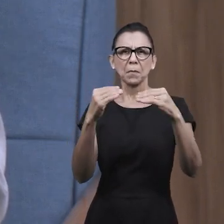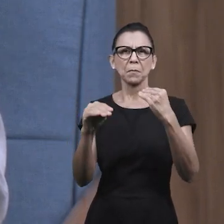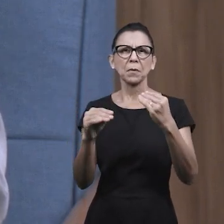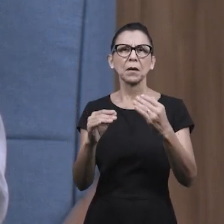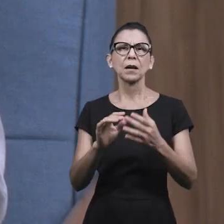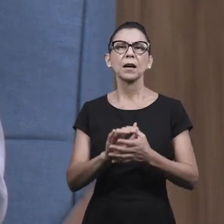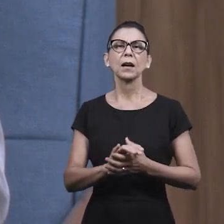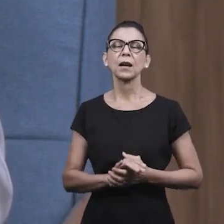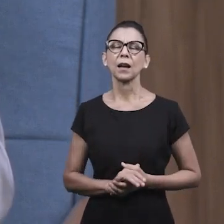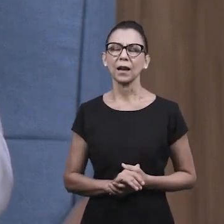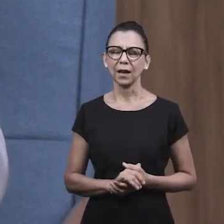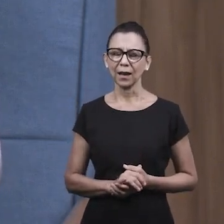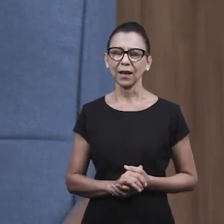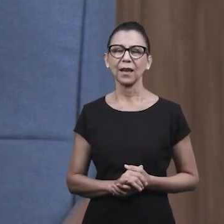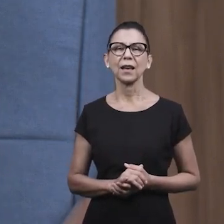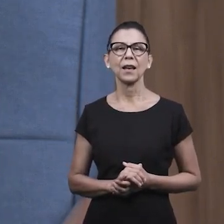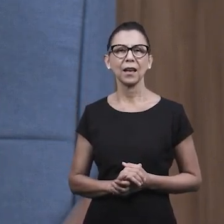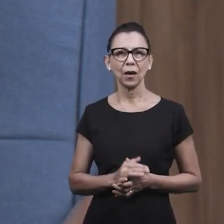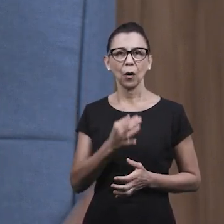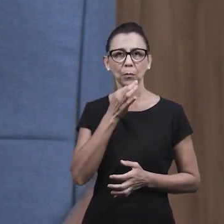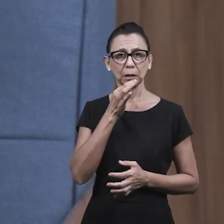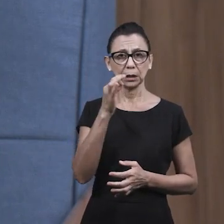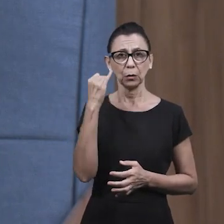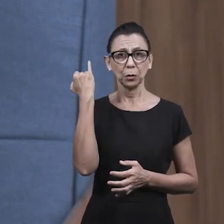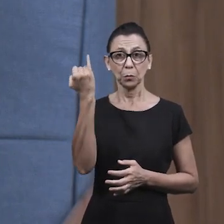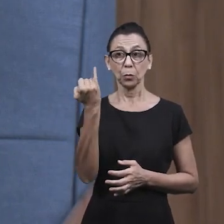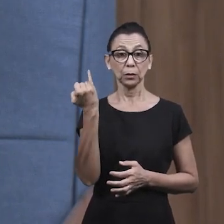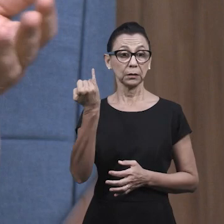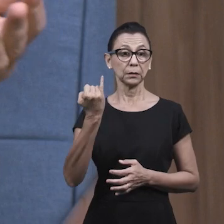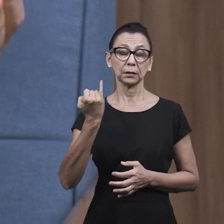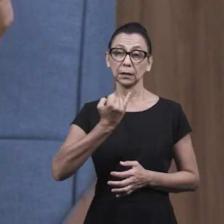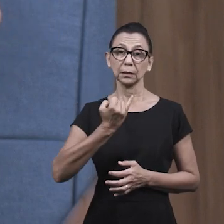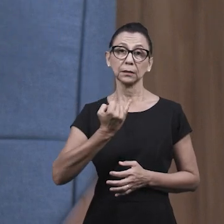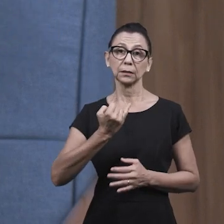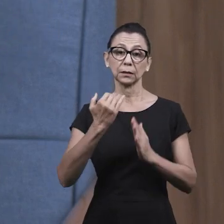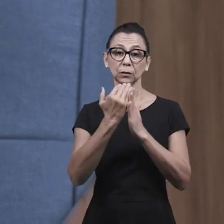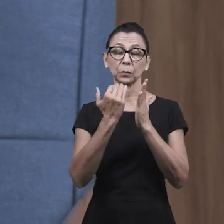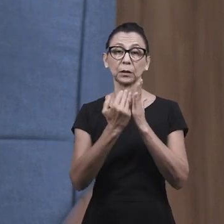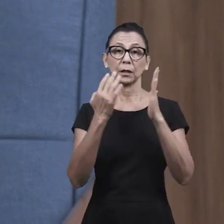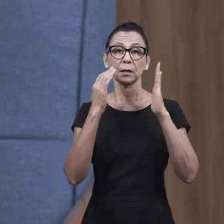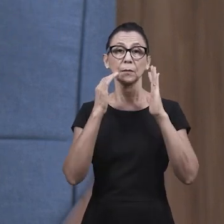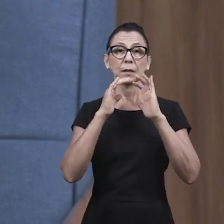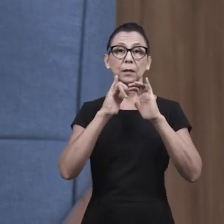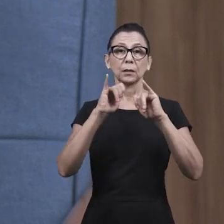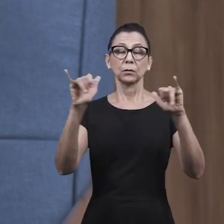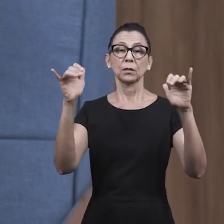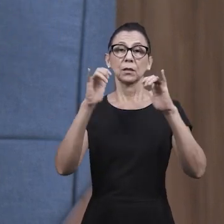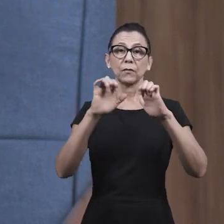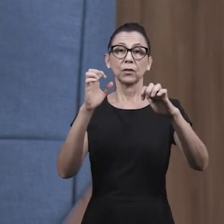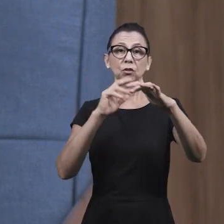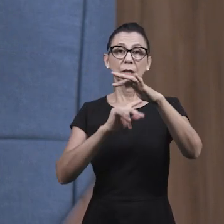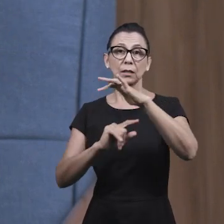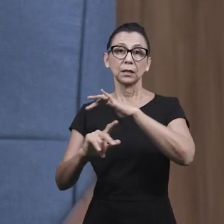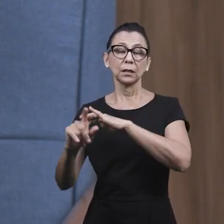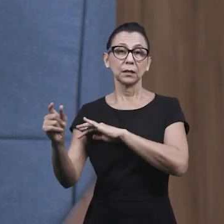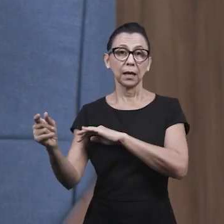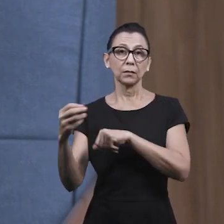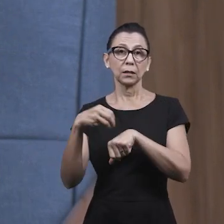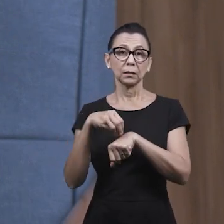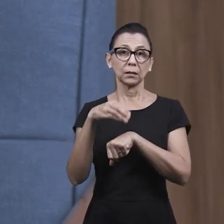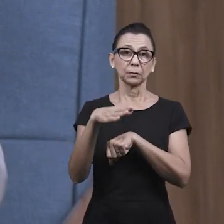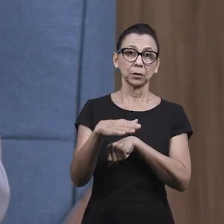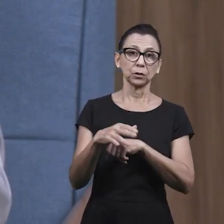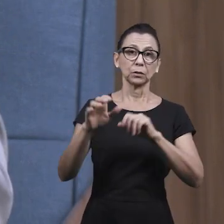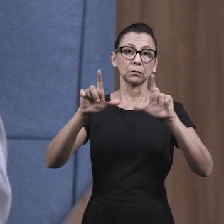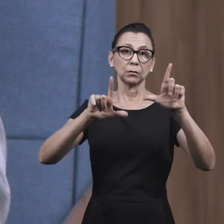messages avec des commentaires sur l'importance de la programmation en annonçant l'Évangile éternel qui est transmis c'est bien